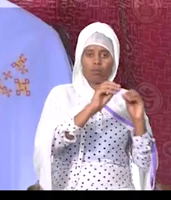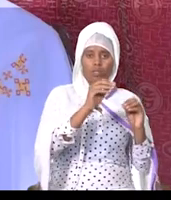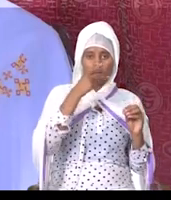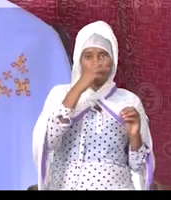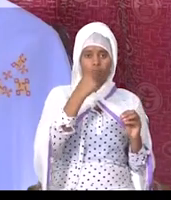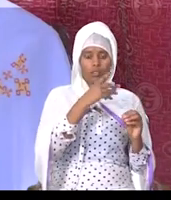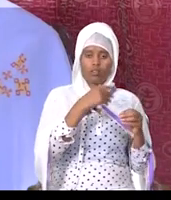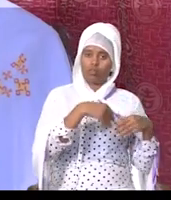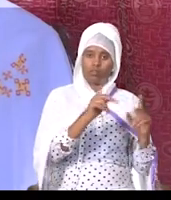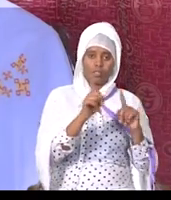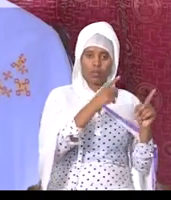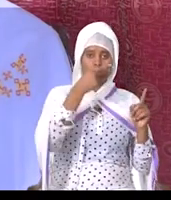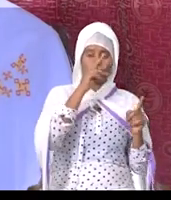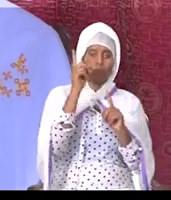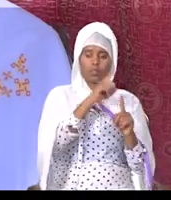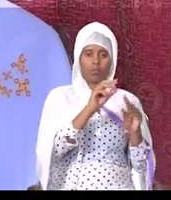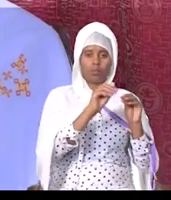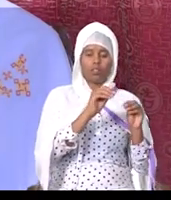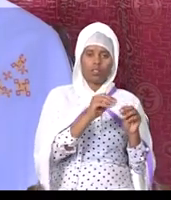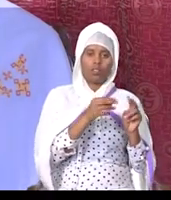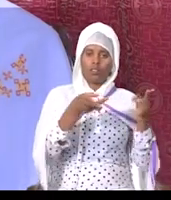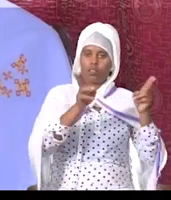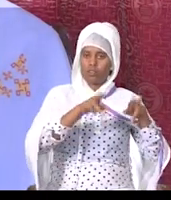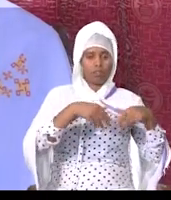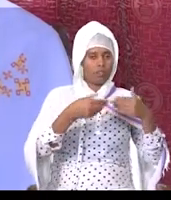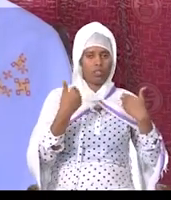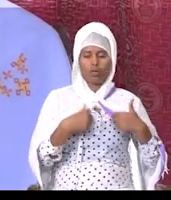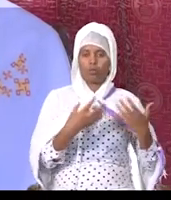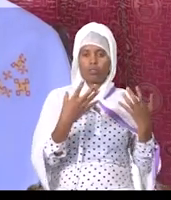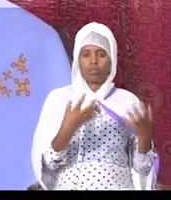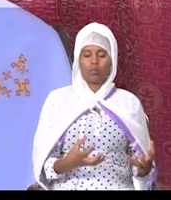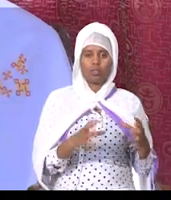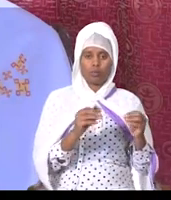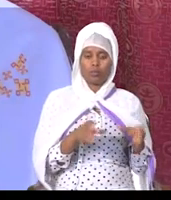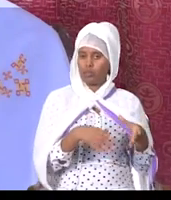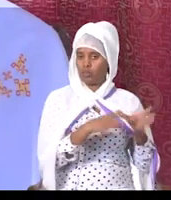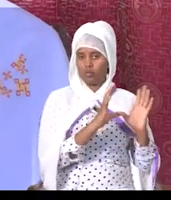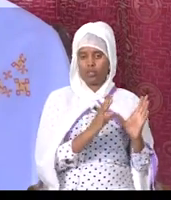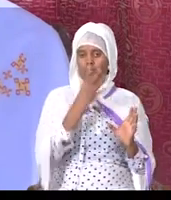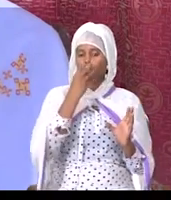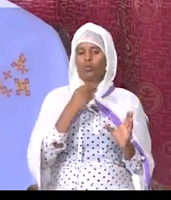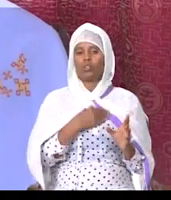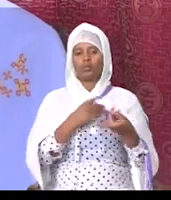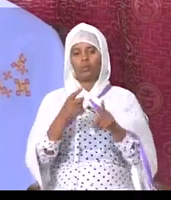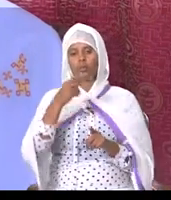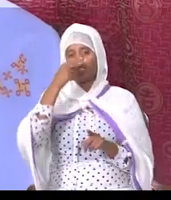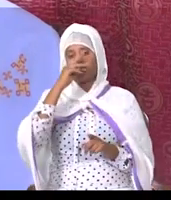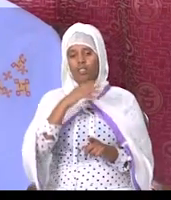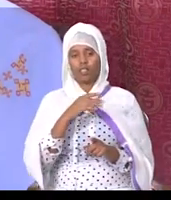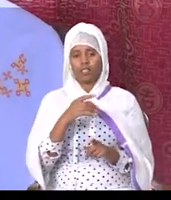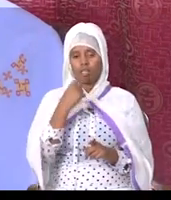ንሰባት ተጋጊና ናይ ሞት ሞት ፍርዲ ከሊ ግደጊሙን ጎይታ ኮይልና ይመርመርናዮን ኣይሰውዓልና እንዳ ኣንበር እትን